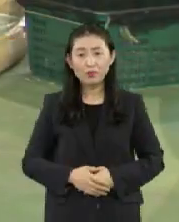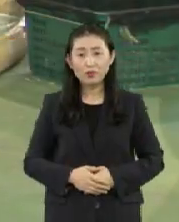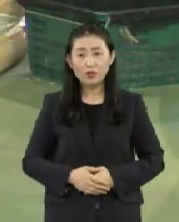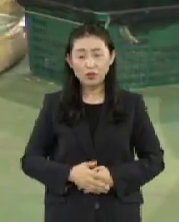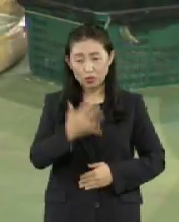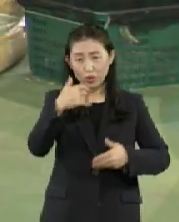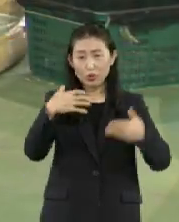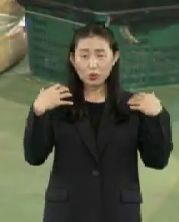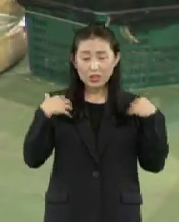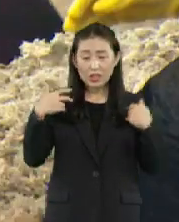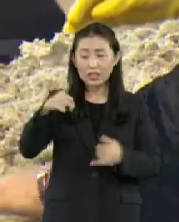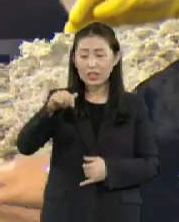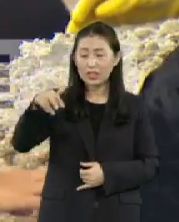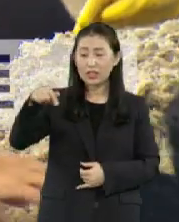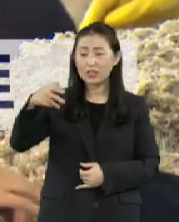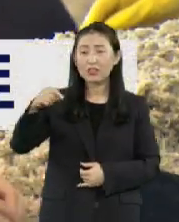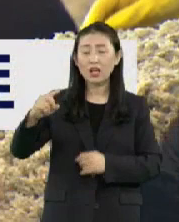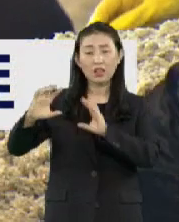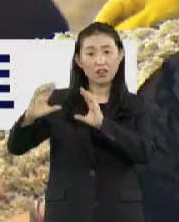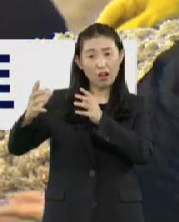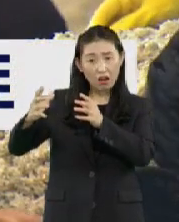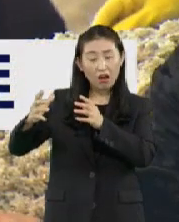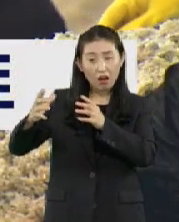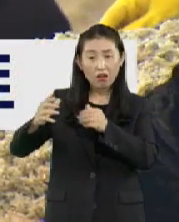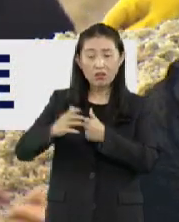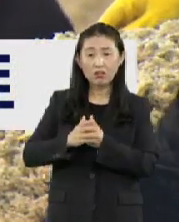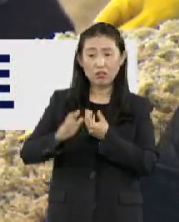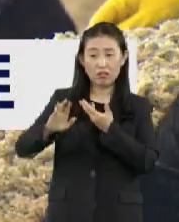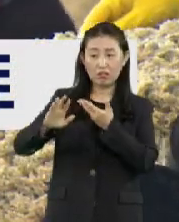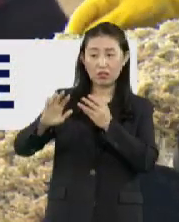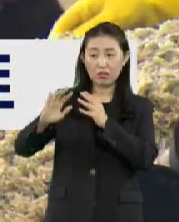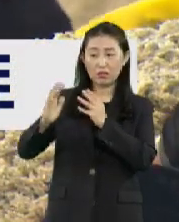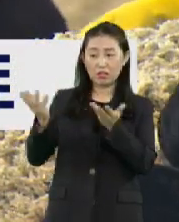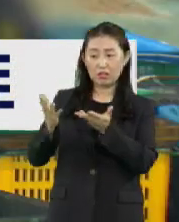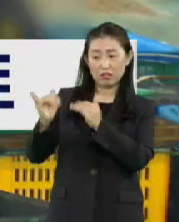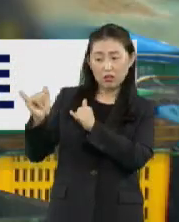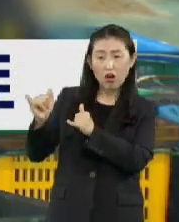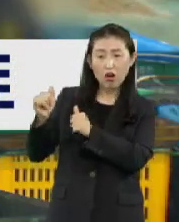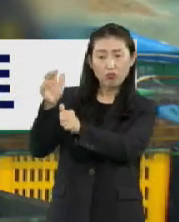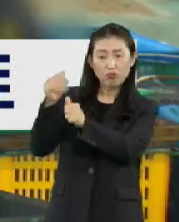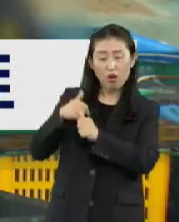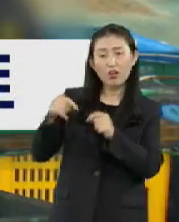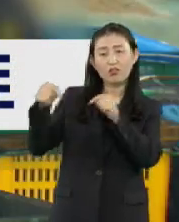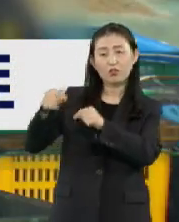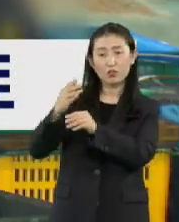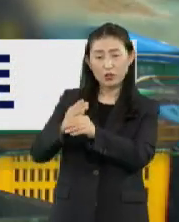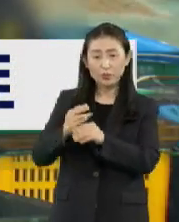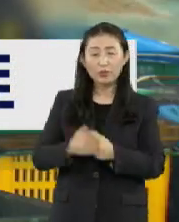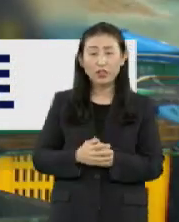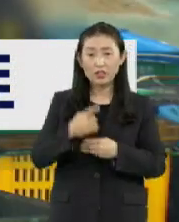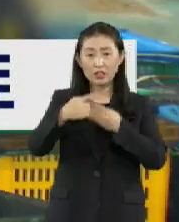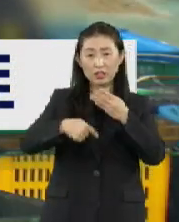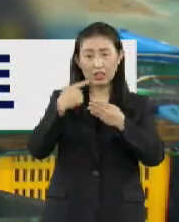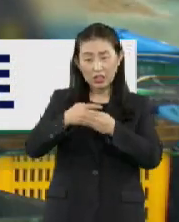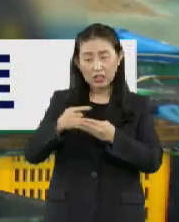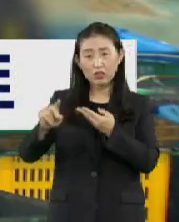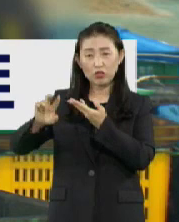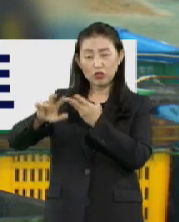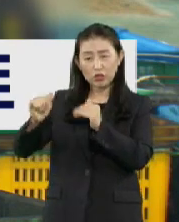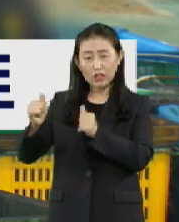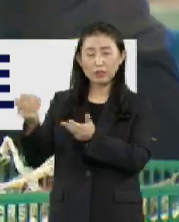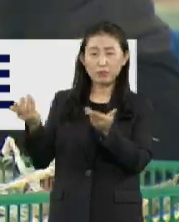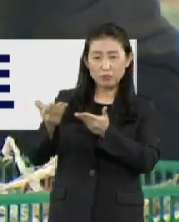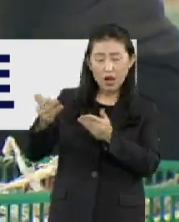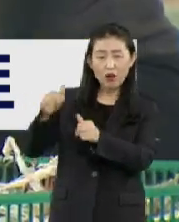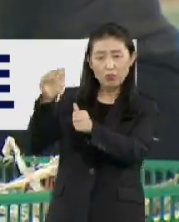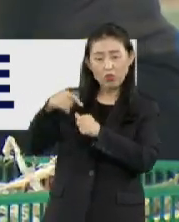이렇자 충남도가 키르기스탄과 농촌 인력 수급에 대해 긴급 협의에 들어갔습니다. 계절 근로자의 규모와 입국 시기를 놓고